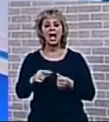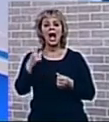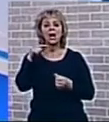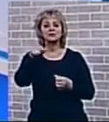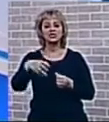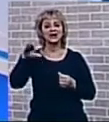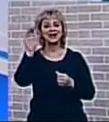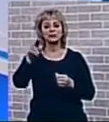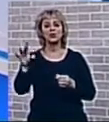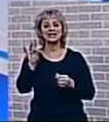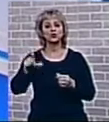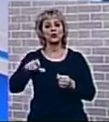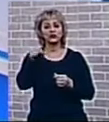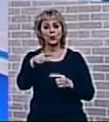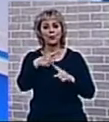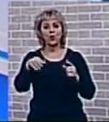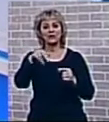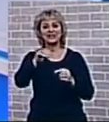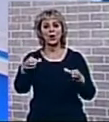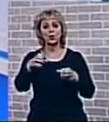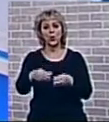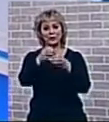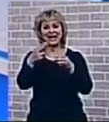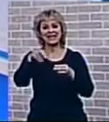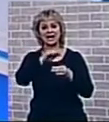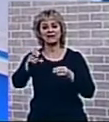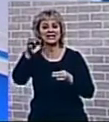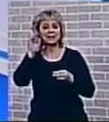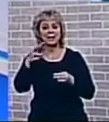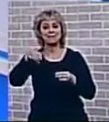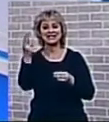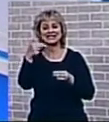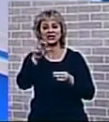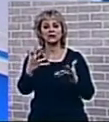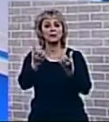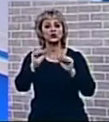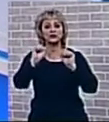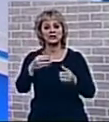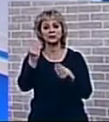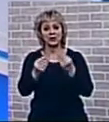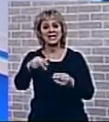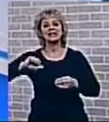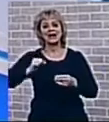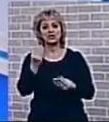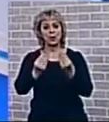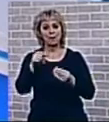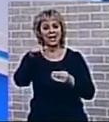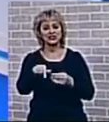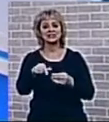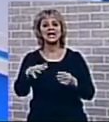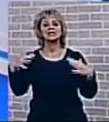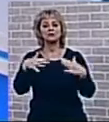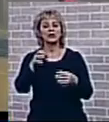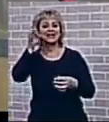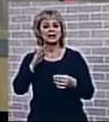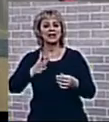Обиженный гандбольным Ростов-Доном в полуфинале Кубка ЕГЭФ немецкий клуб Метцинген получил возможность отыграться в товарищеском матче. На сборе